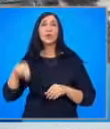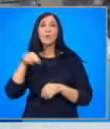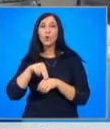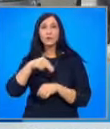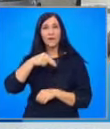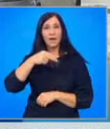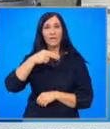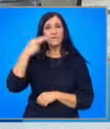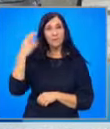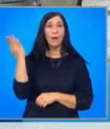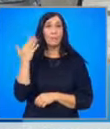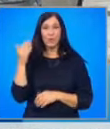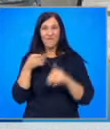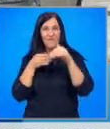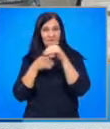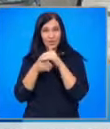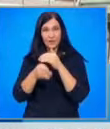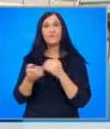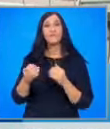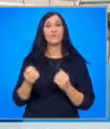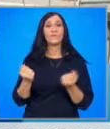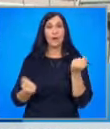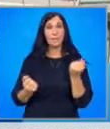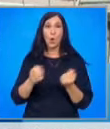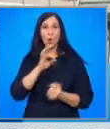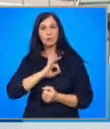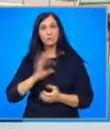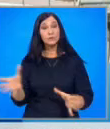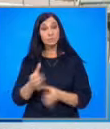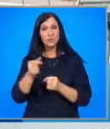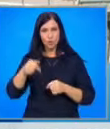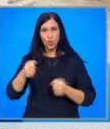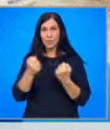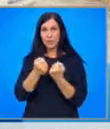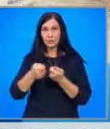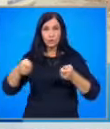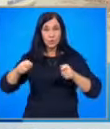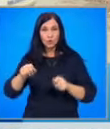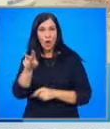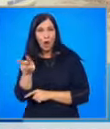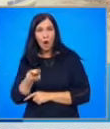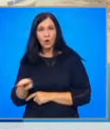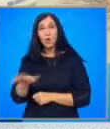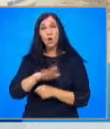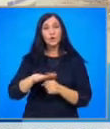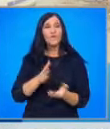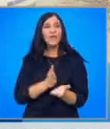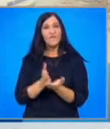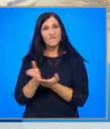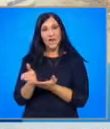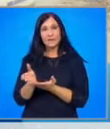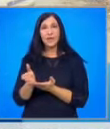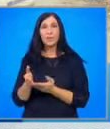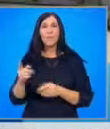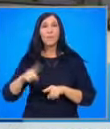е бил в кабината и е успял да се спаси. Тук на място вече приключиха огледите и основната версия на